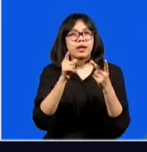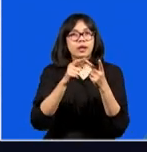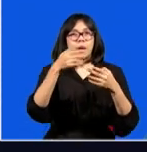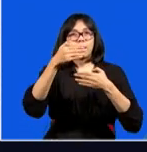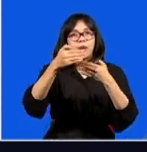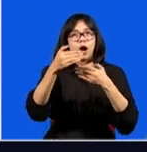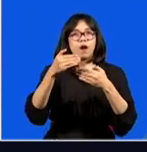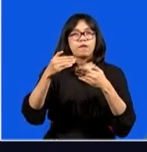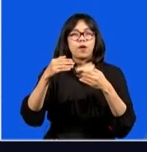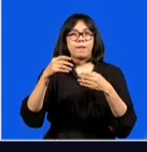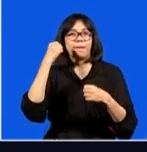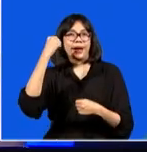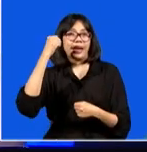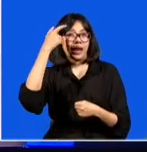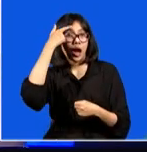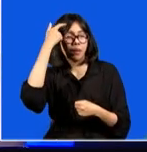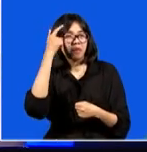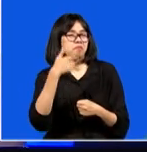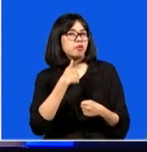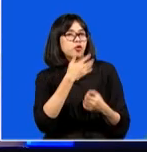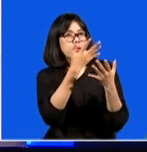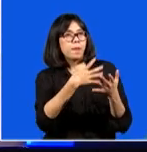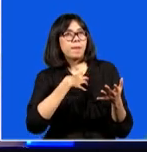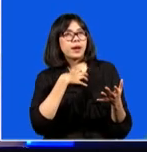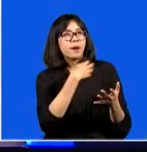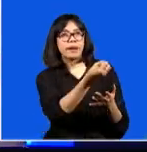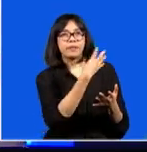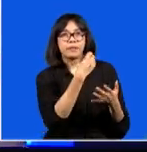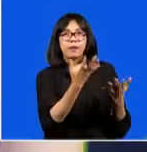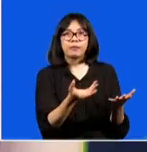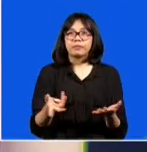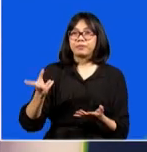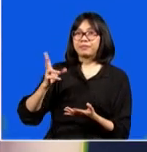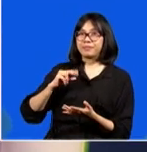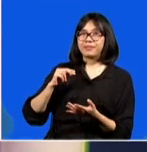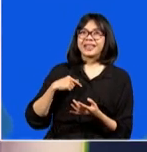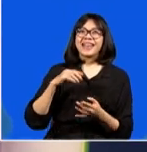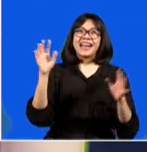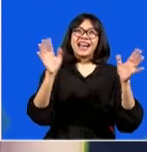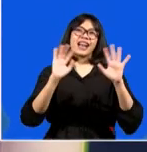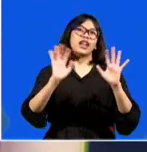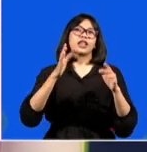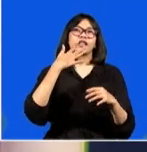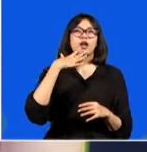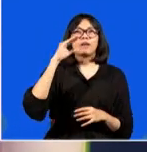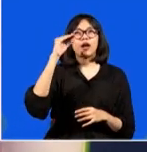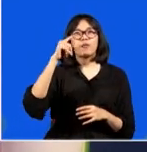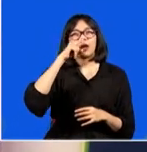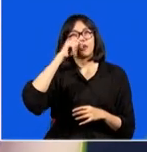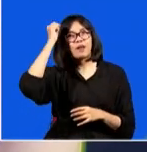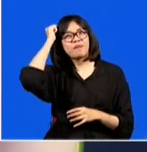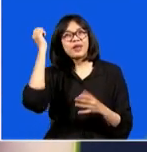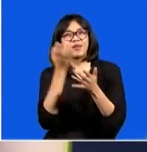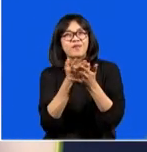mengajar Kepengen tahu kira-kira opininya nggak mau seperti apa Selamat pagi bapak dan ibu sekalian